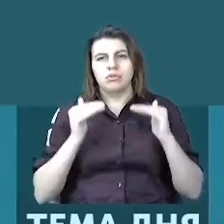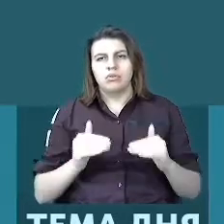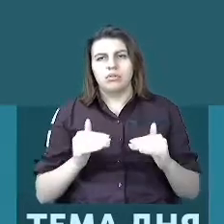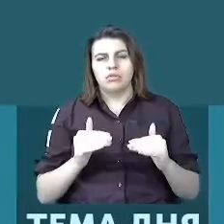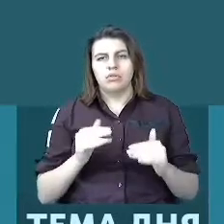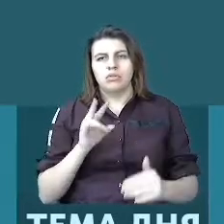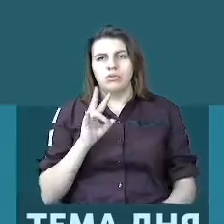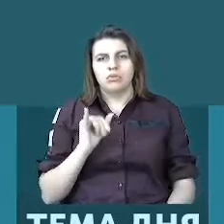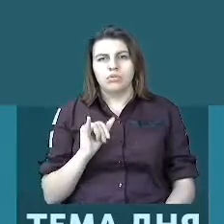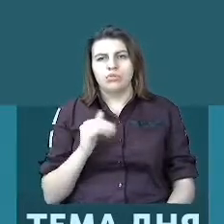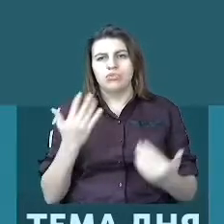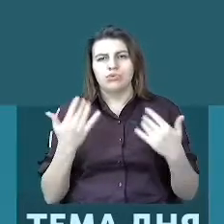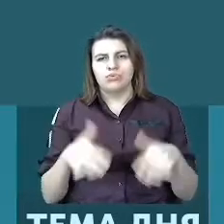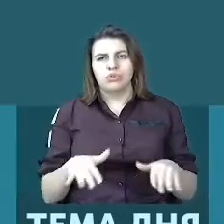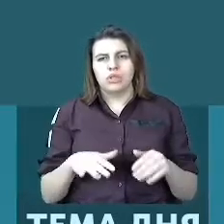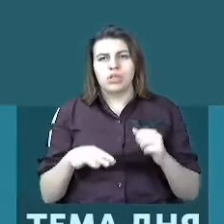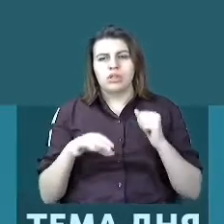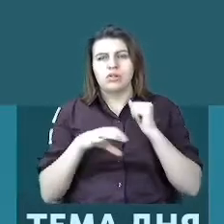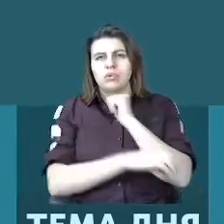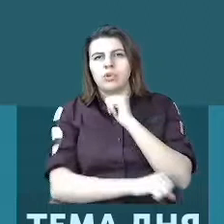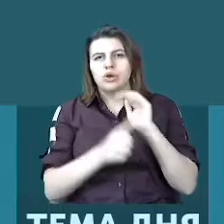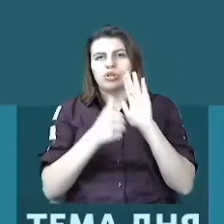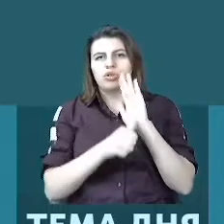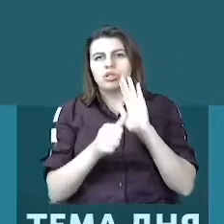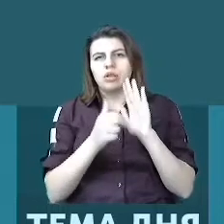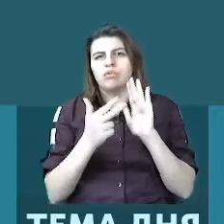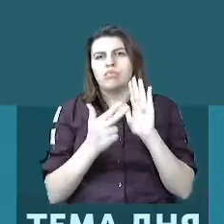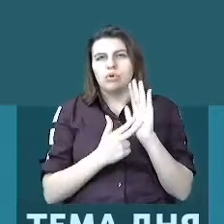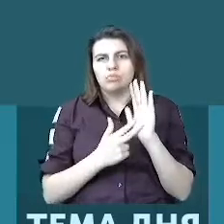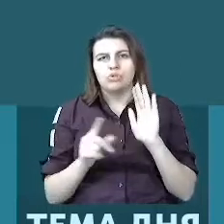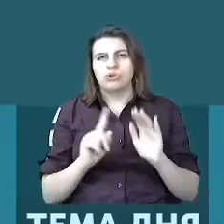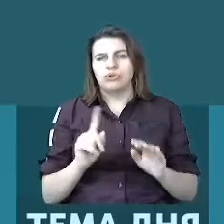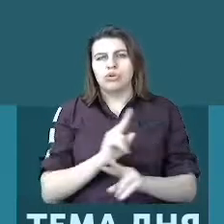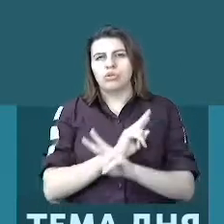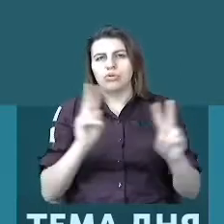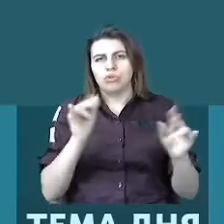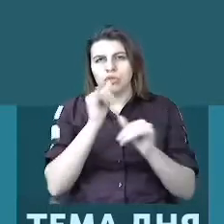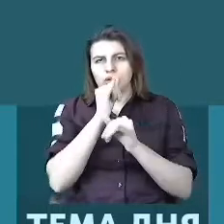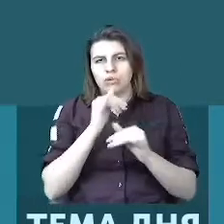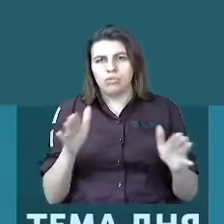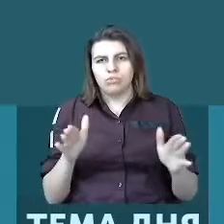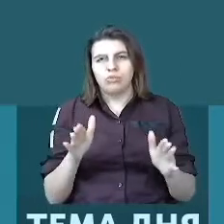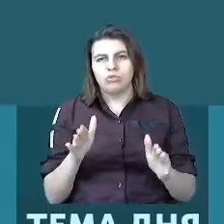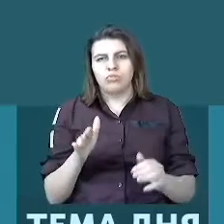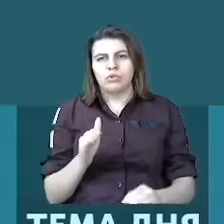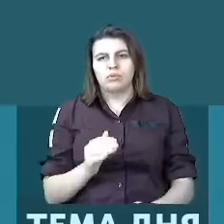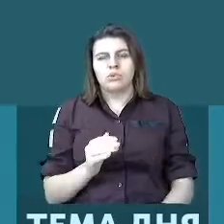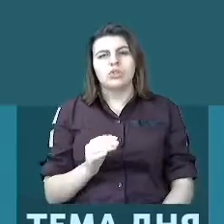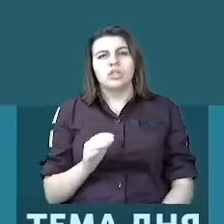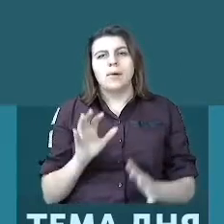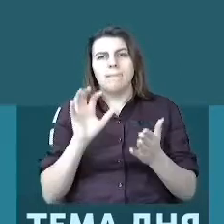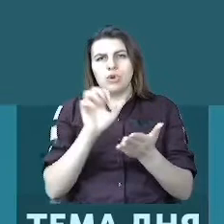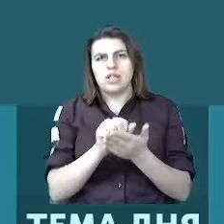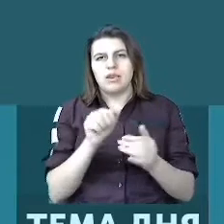вже наприкінці 68-х, що ніхто не може звужувати або посягати на права,